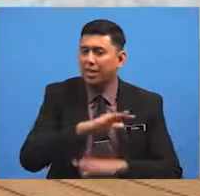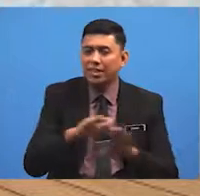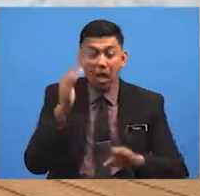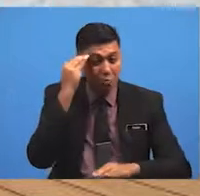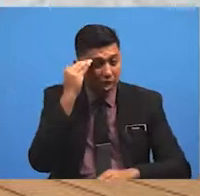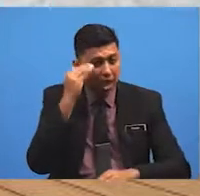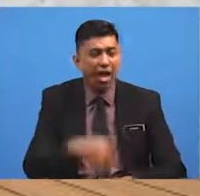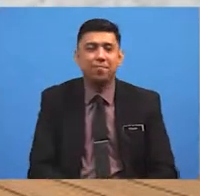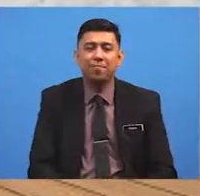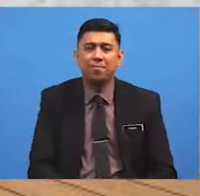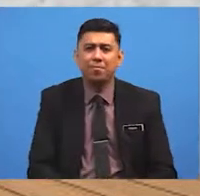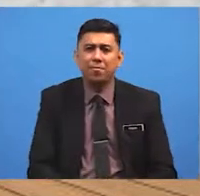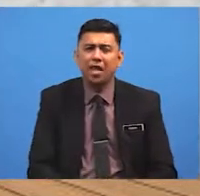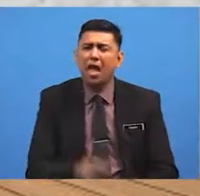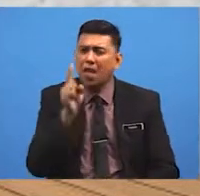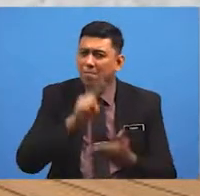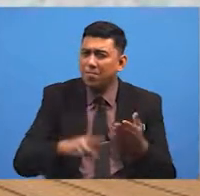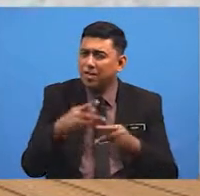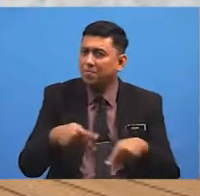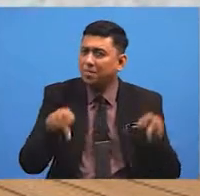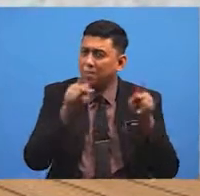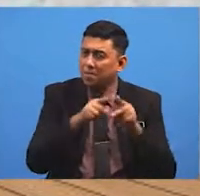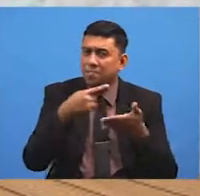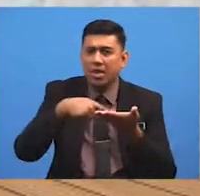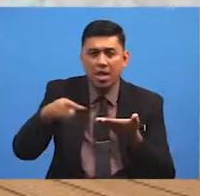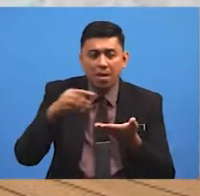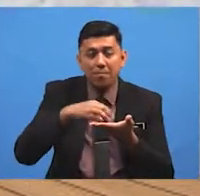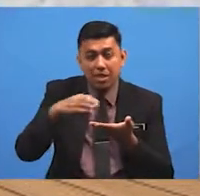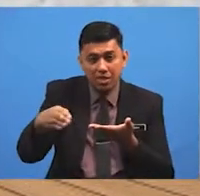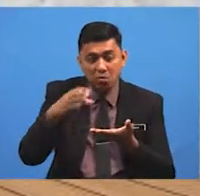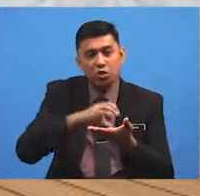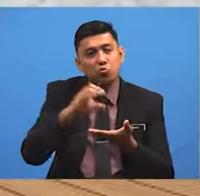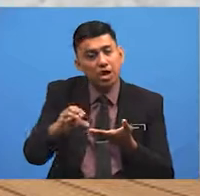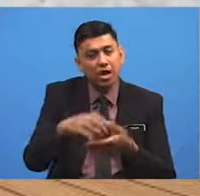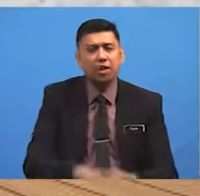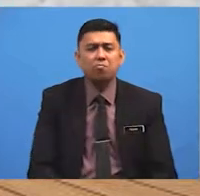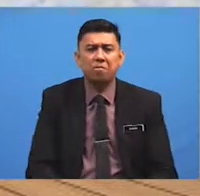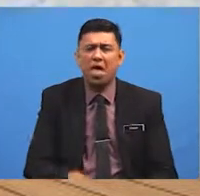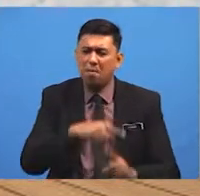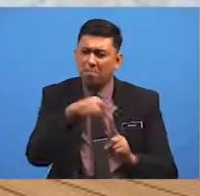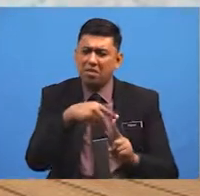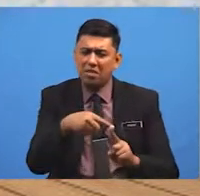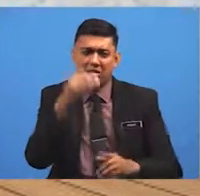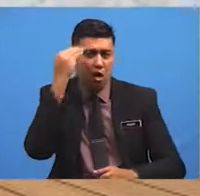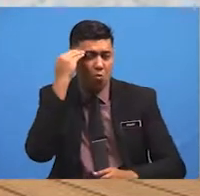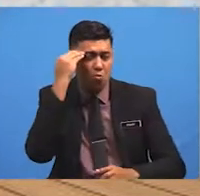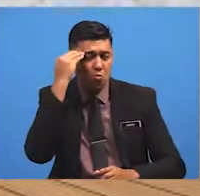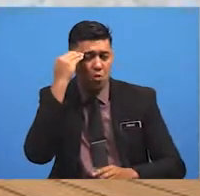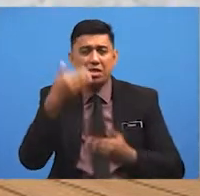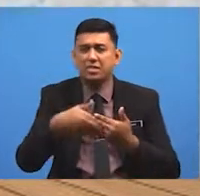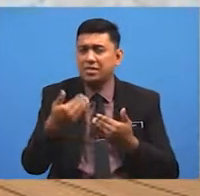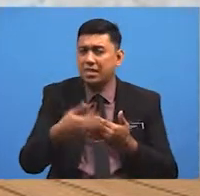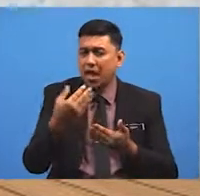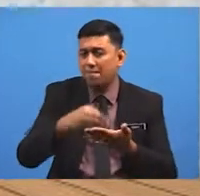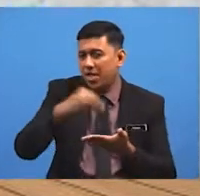tak Apakah kepentingan menjawan tunai bila kita tahu barulah senang